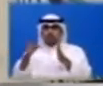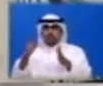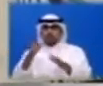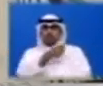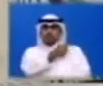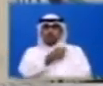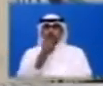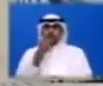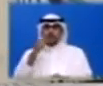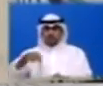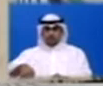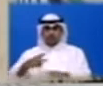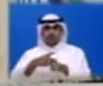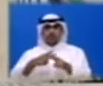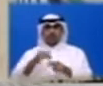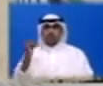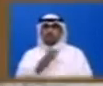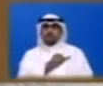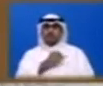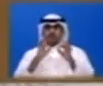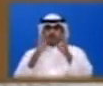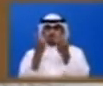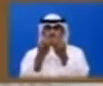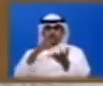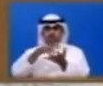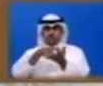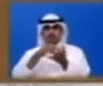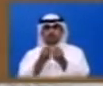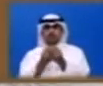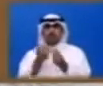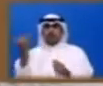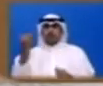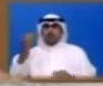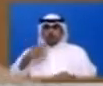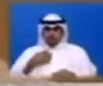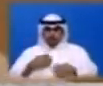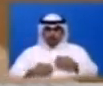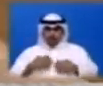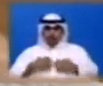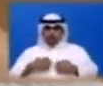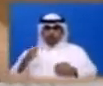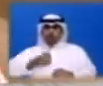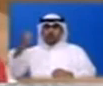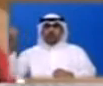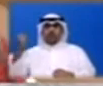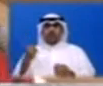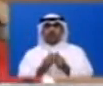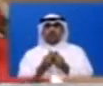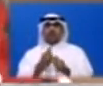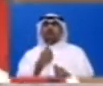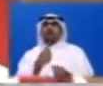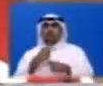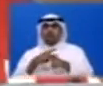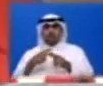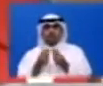المدنيه دوله متكامله نشر الروح الوطنيه والتعريف بنظام الدوله السياسي